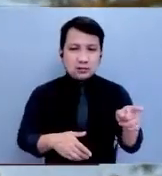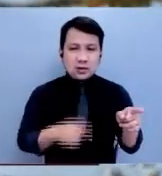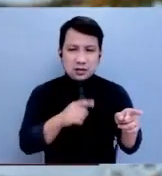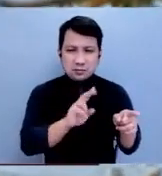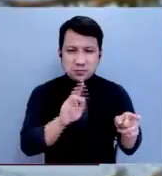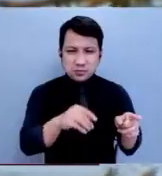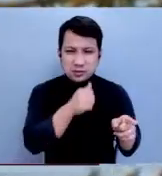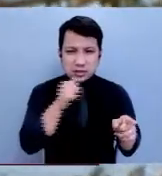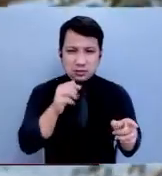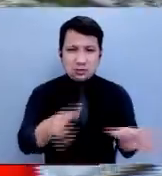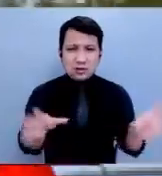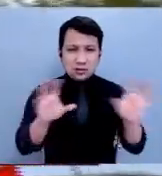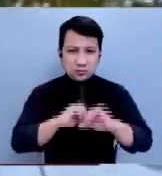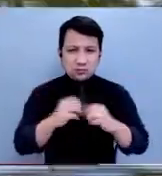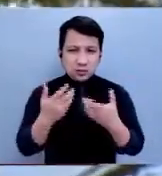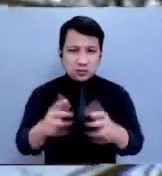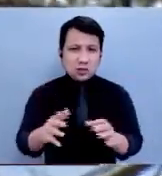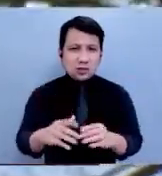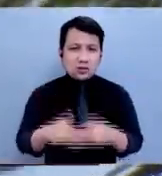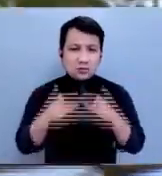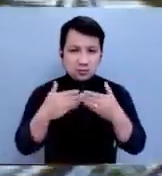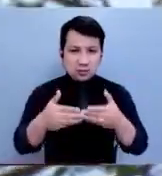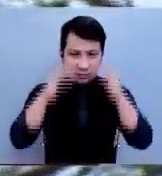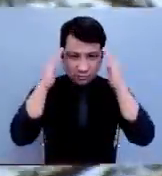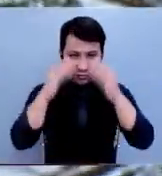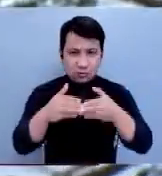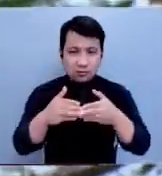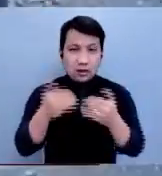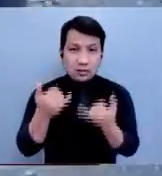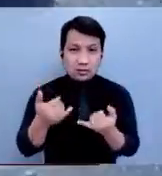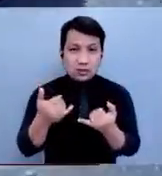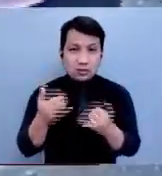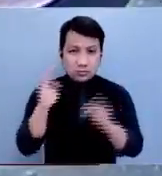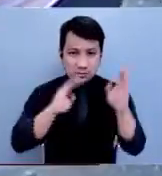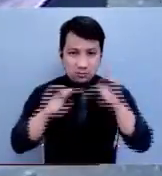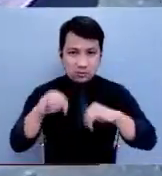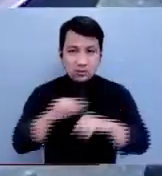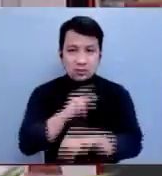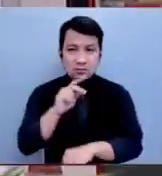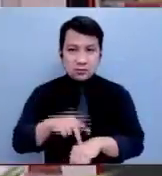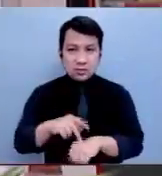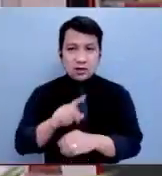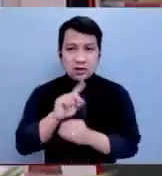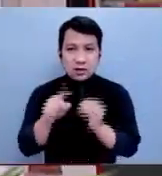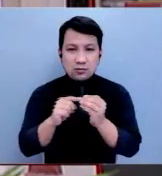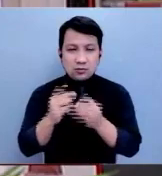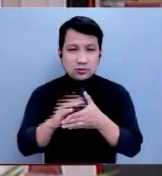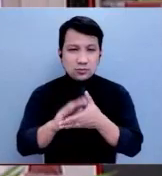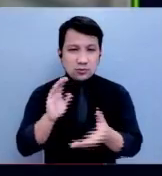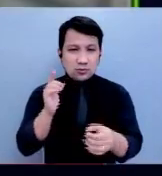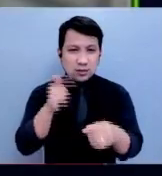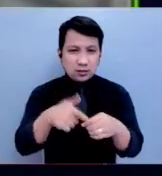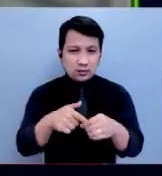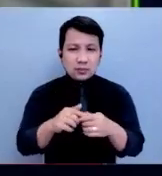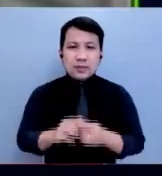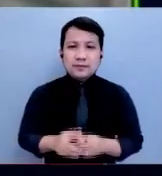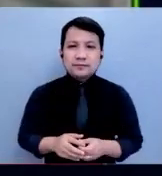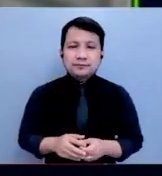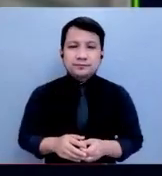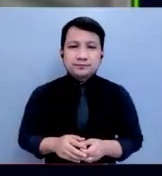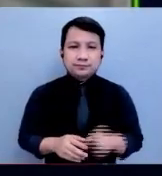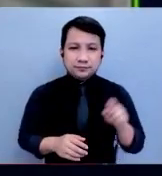tapos na ang issue at mag-focus na lang sa kasalukuyang problema ng bansa gaya ng taas presyo sa petrolyo. Continue